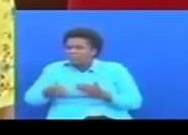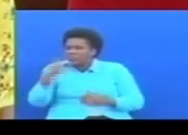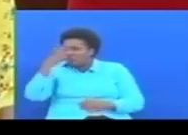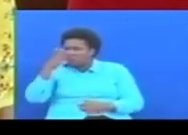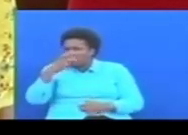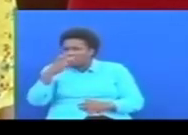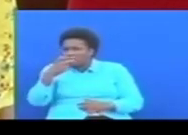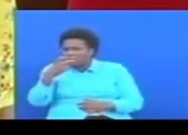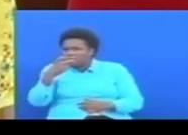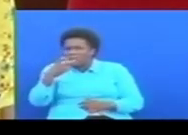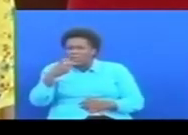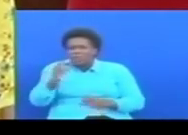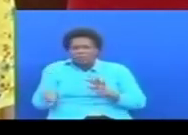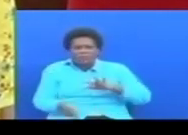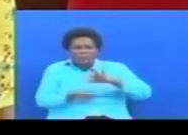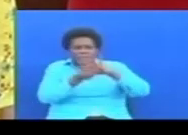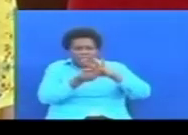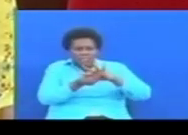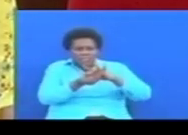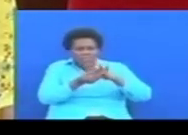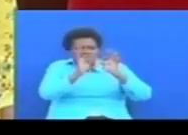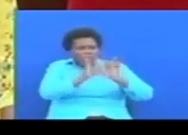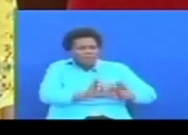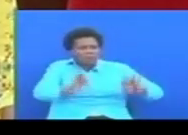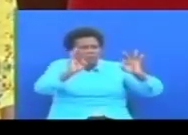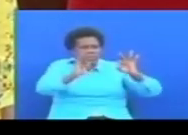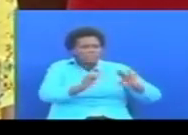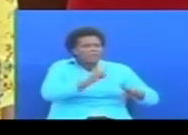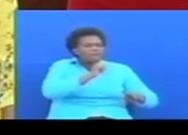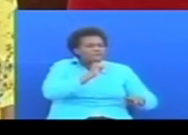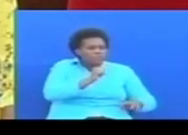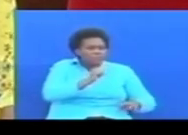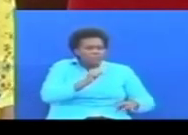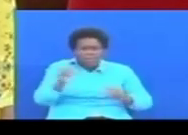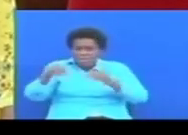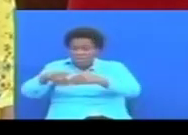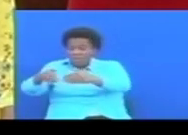vyoo na vyumba vya mahabusu kwa nchi nzima